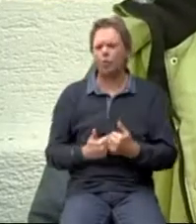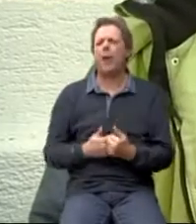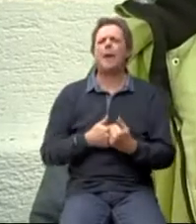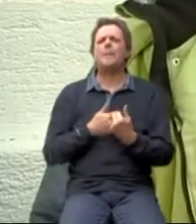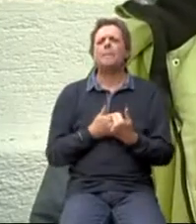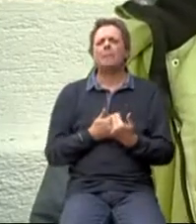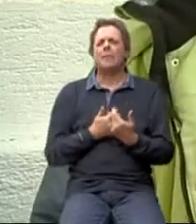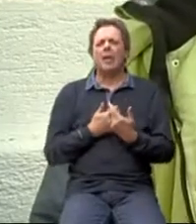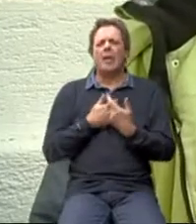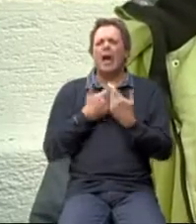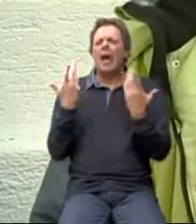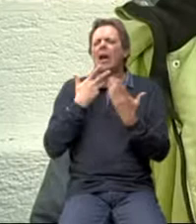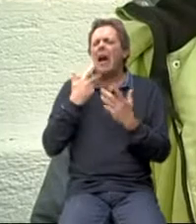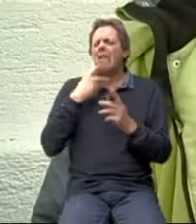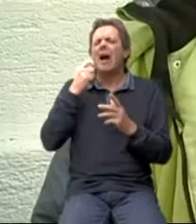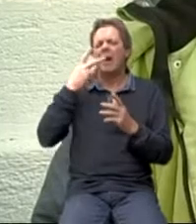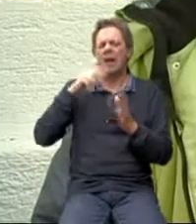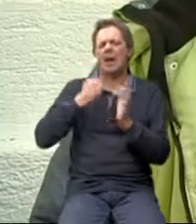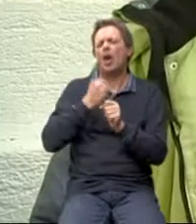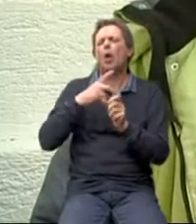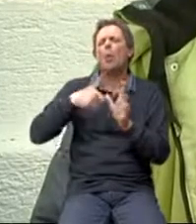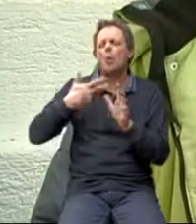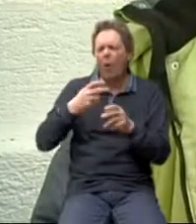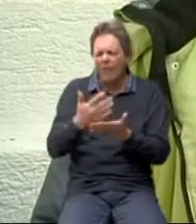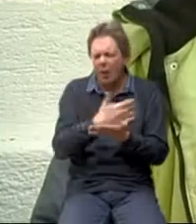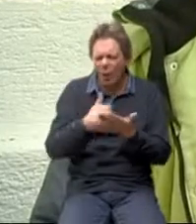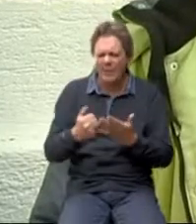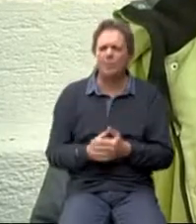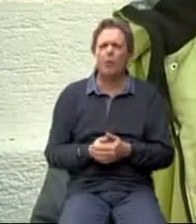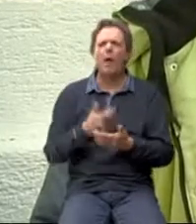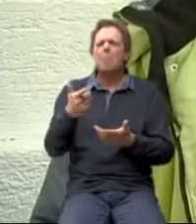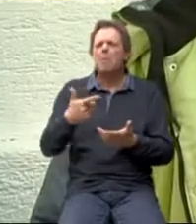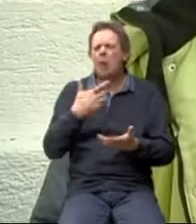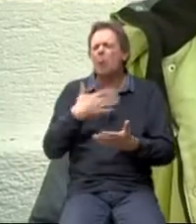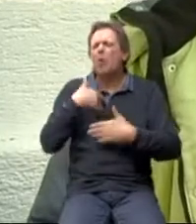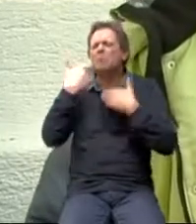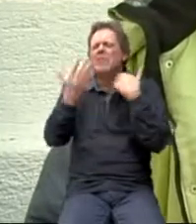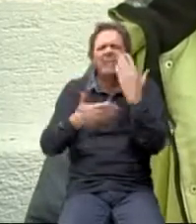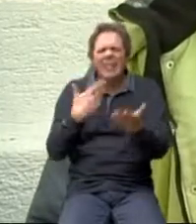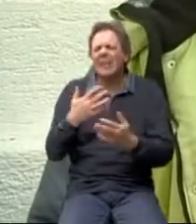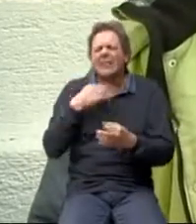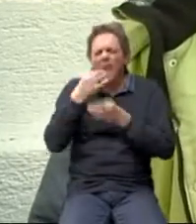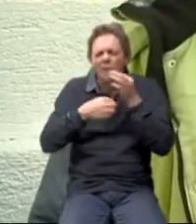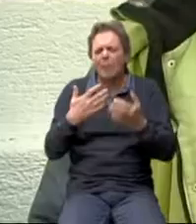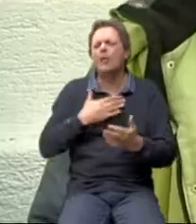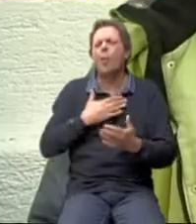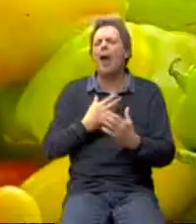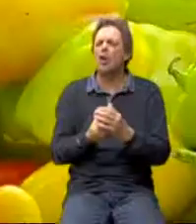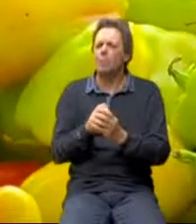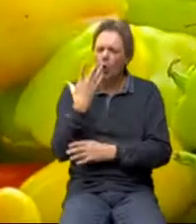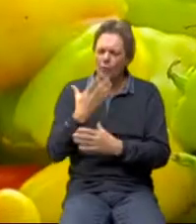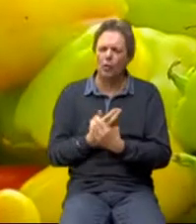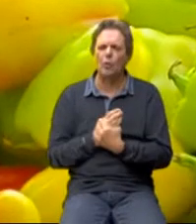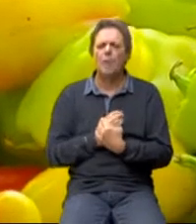znači koja gnojiva koristimo, i ako smo s njim tretirali, znači i to moramo sve ispostaviti. Znači, naši proizvod su od